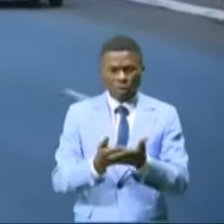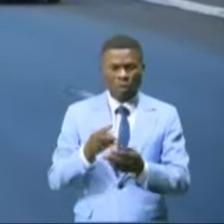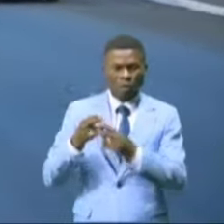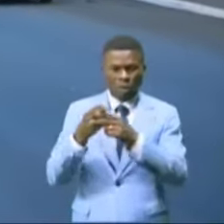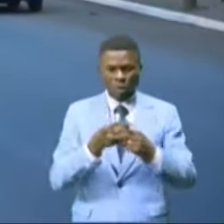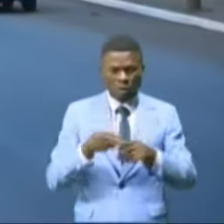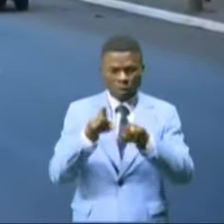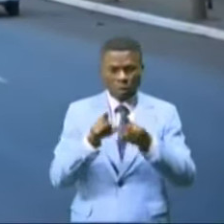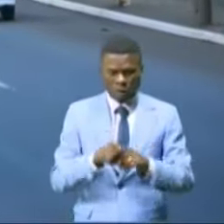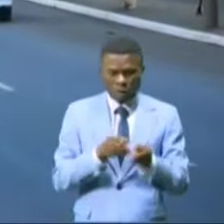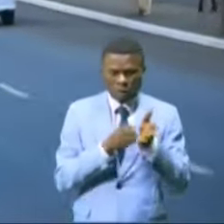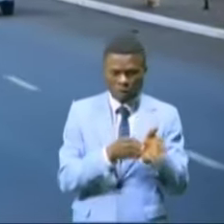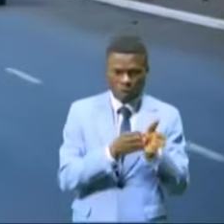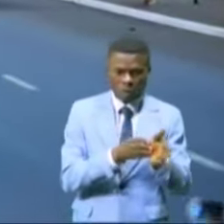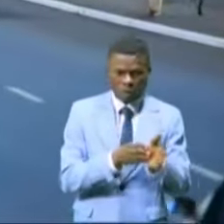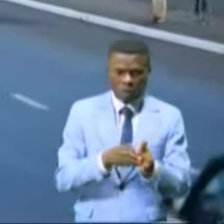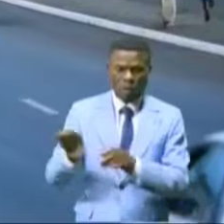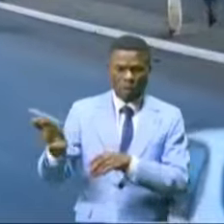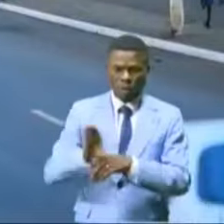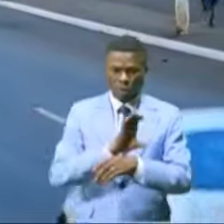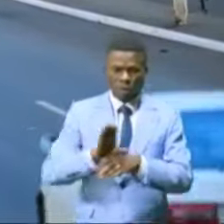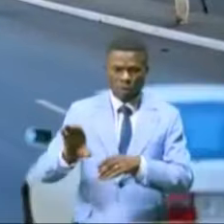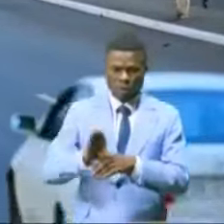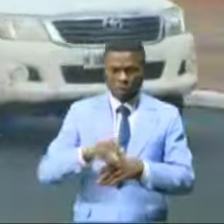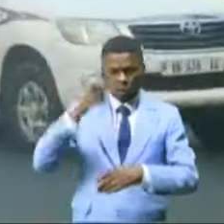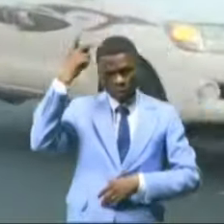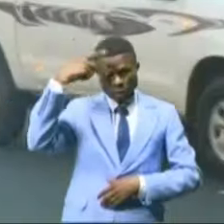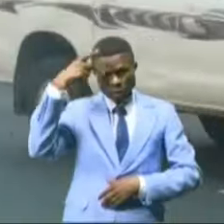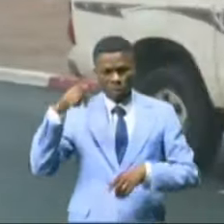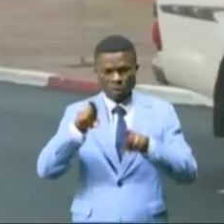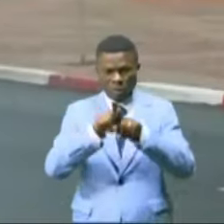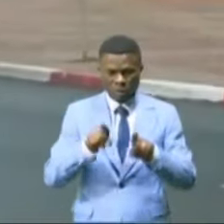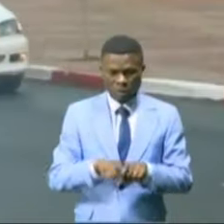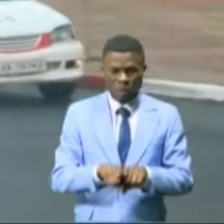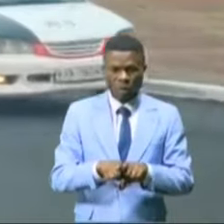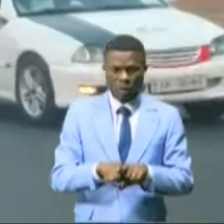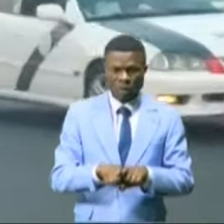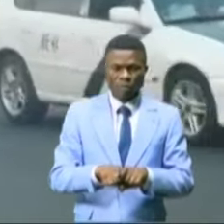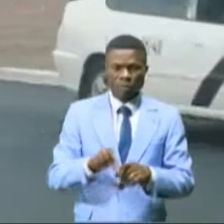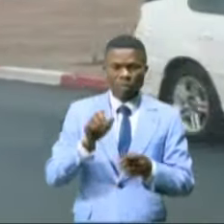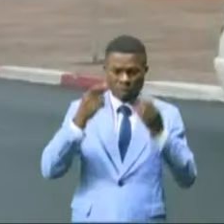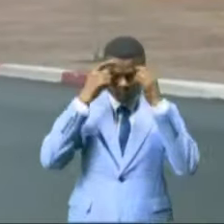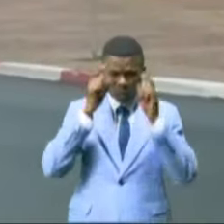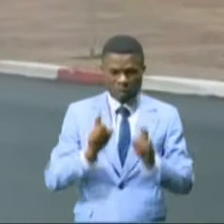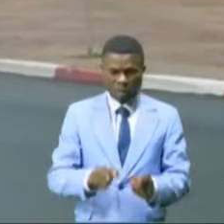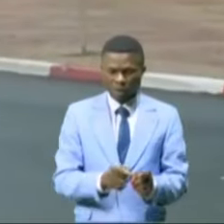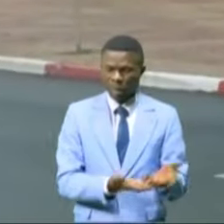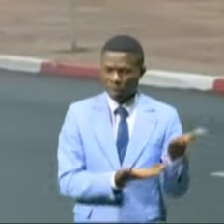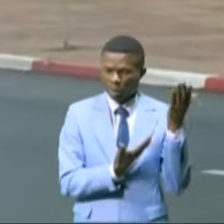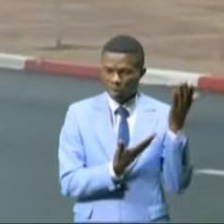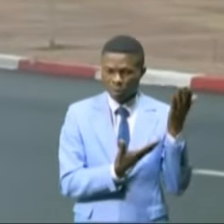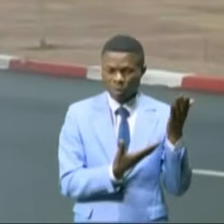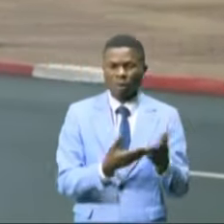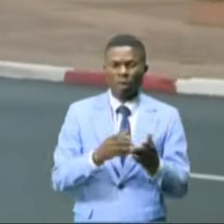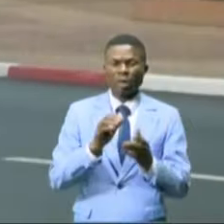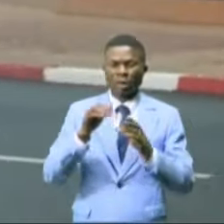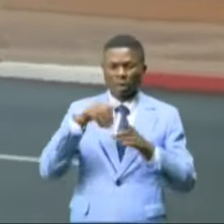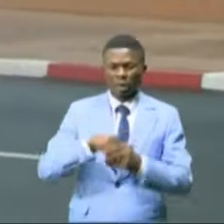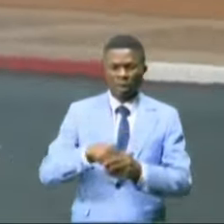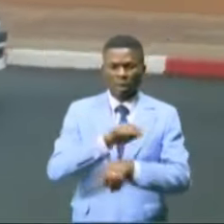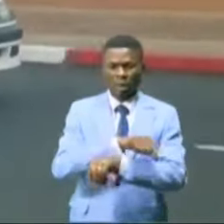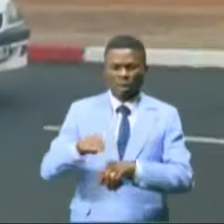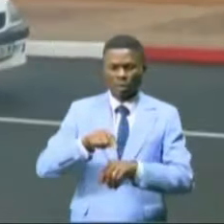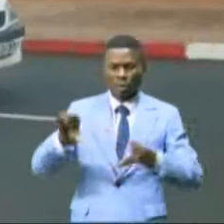contrôler et de suivre la mise en œuvre de politiques ainsi que des décisions approuvées par les